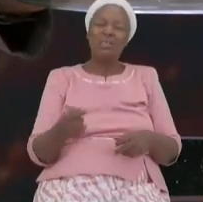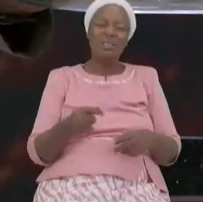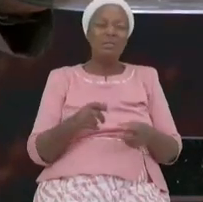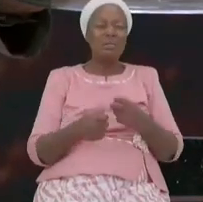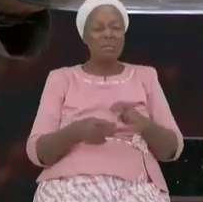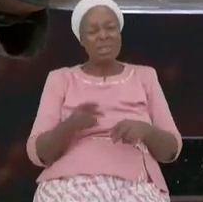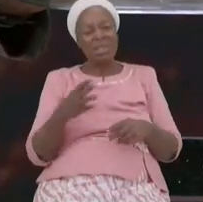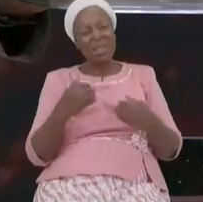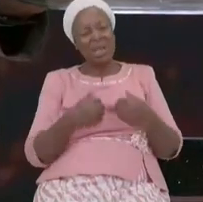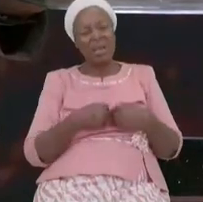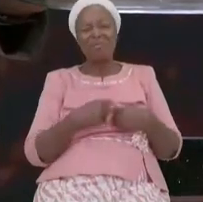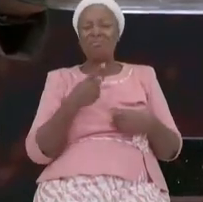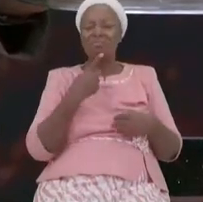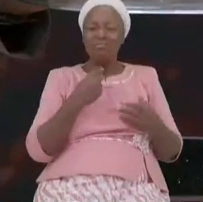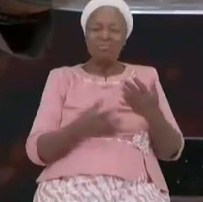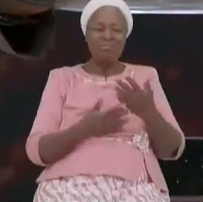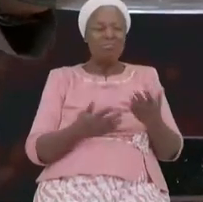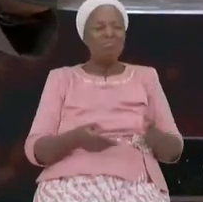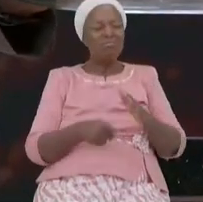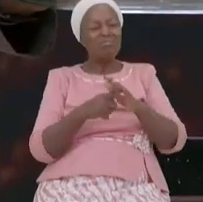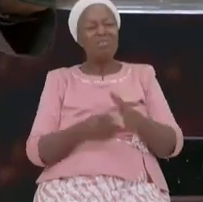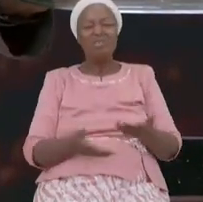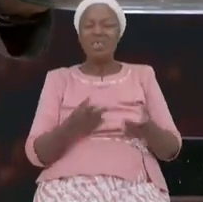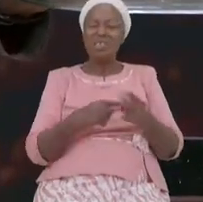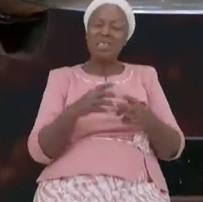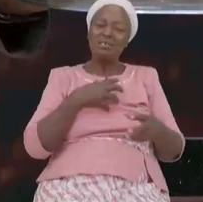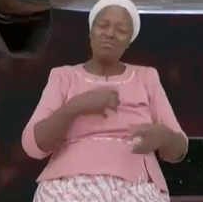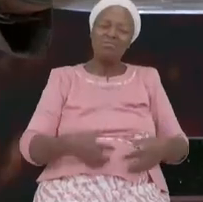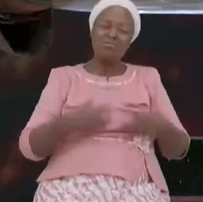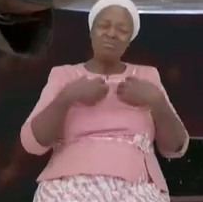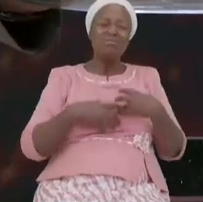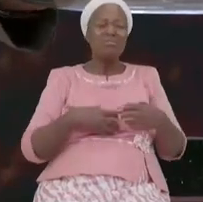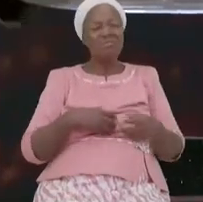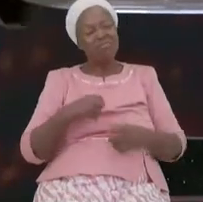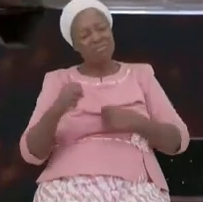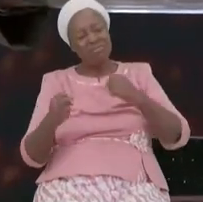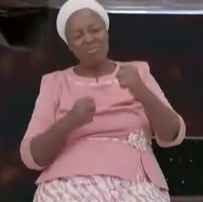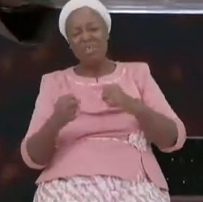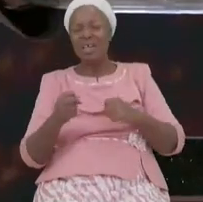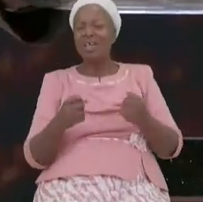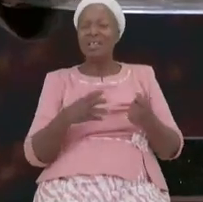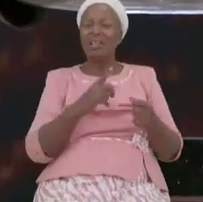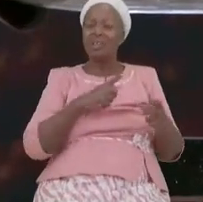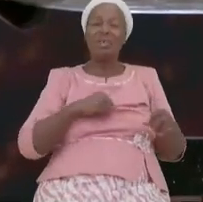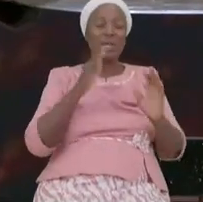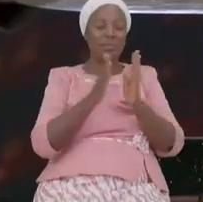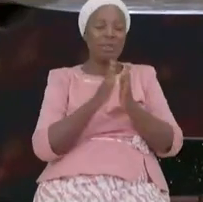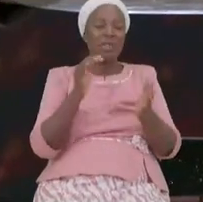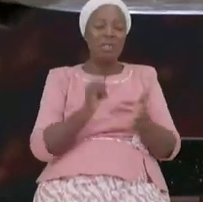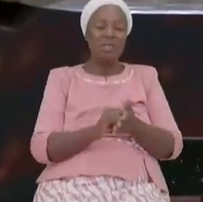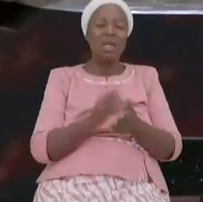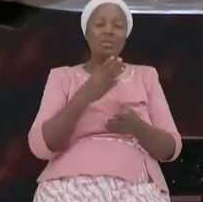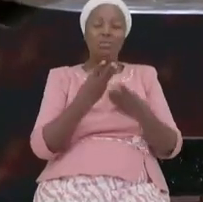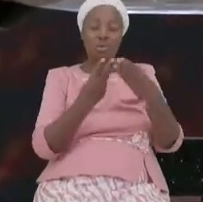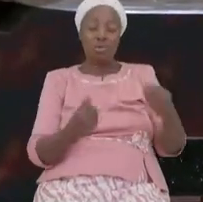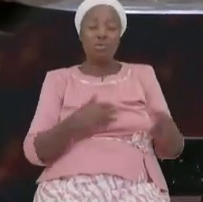la fureur, la colère, la tension, la vengeance, la réaction. Je prie, Seigneur, règle tous ces